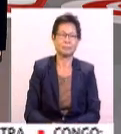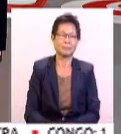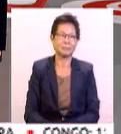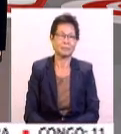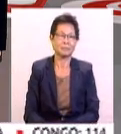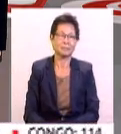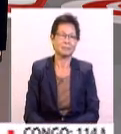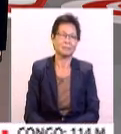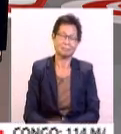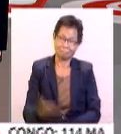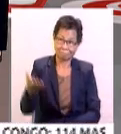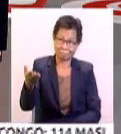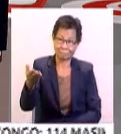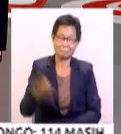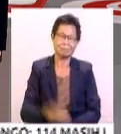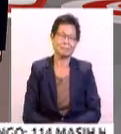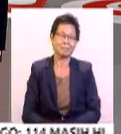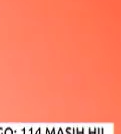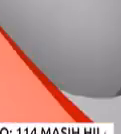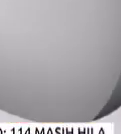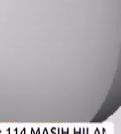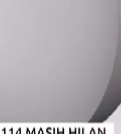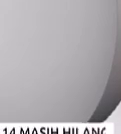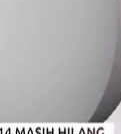Ifa. Terima kasih.